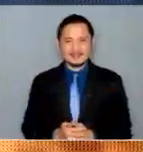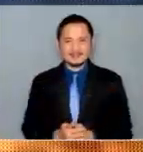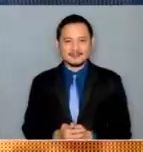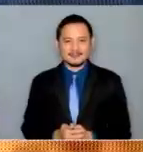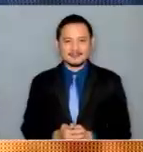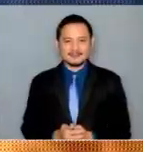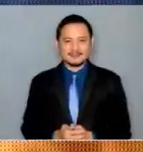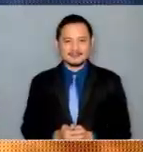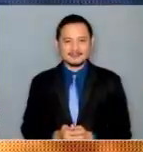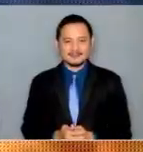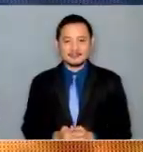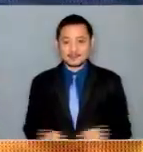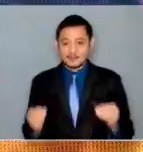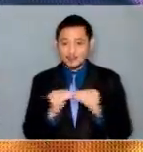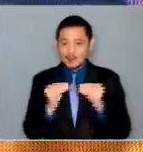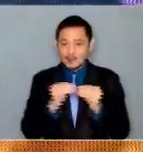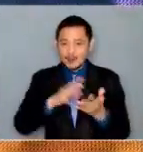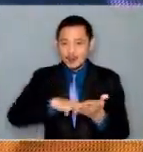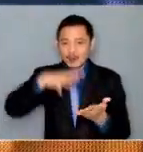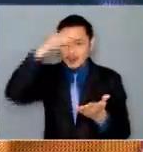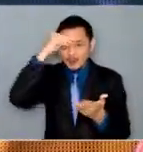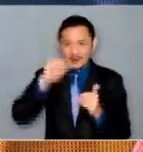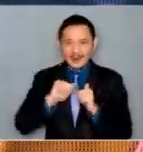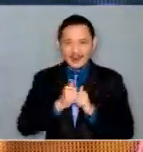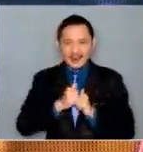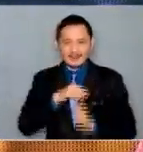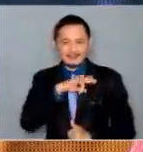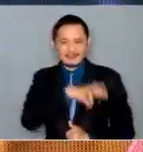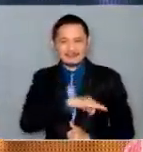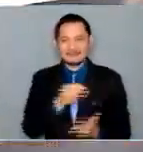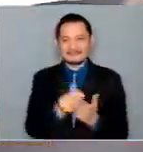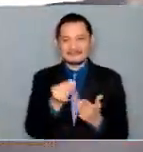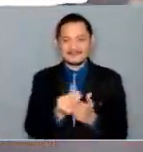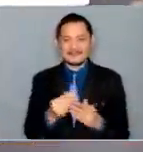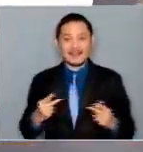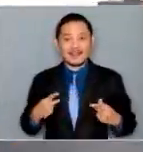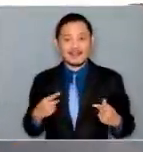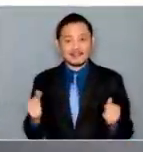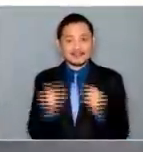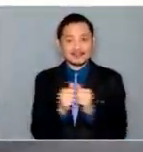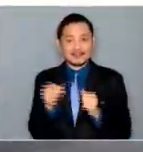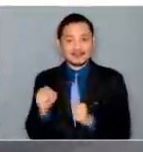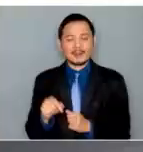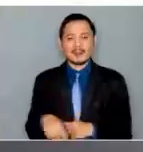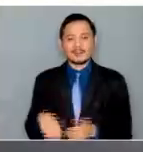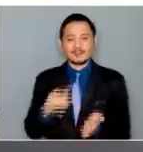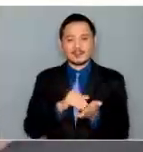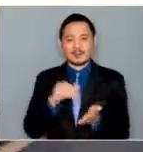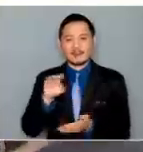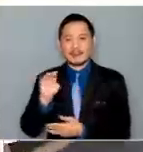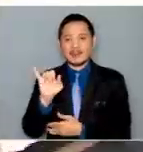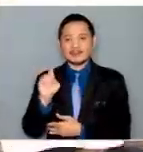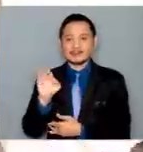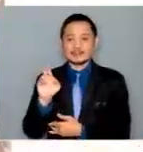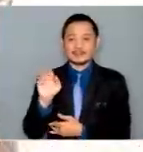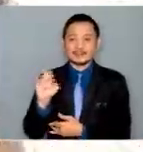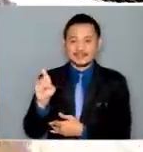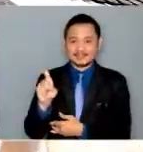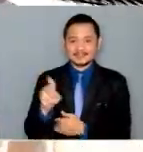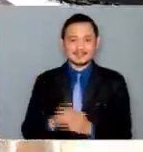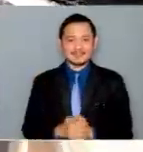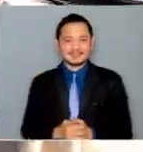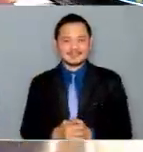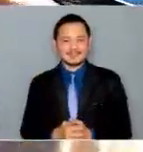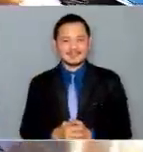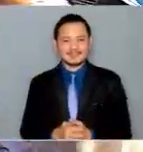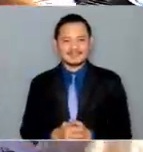At para mas matuto tayo na kumita ng ekstrang pera, sasamahan tayo ni Placemat Queen na si Dr. Matrix So. Parang natabunan